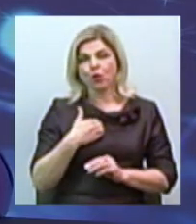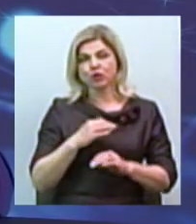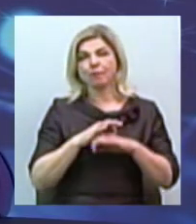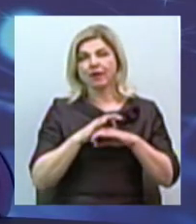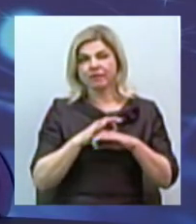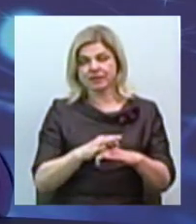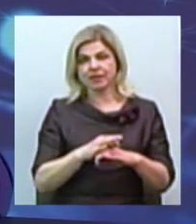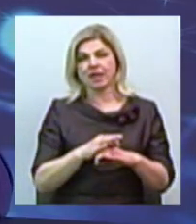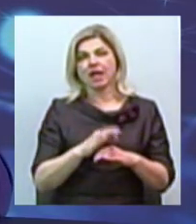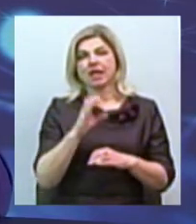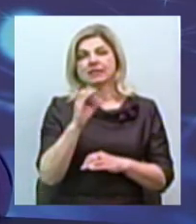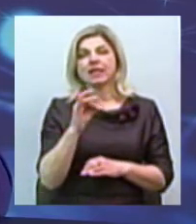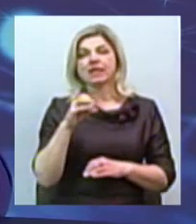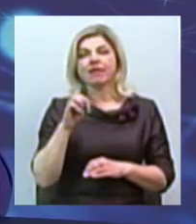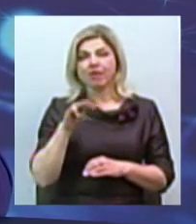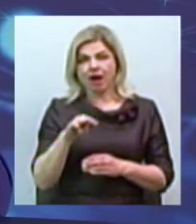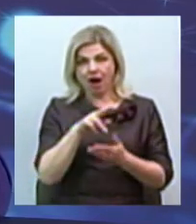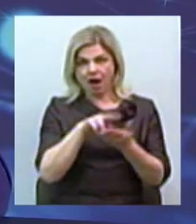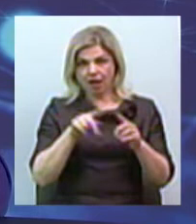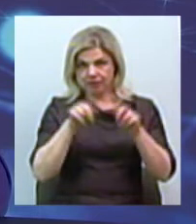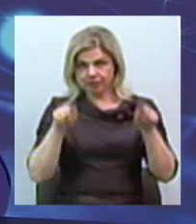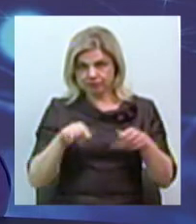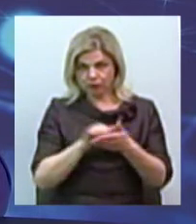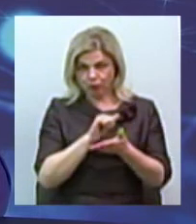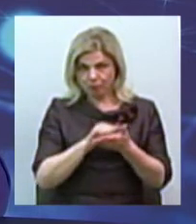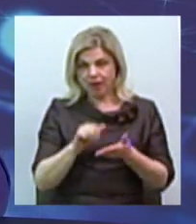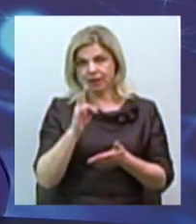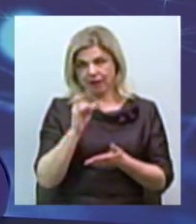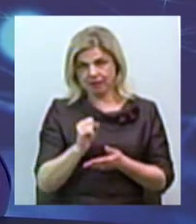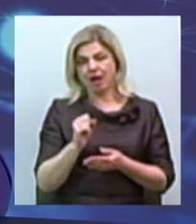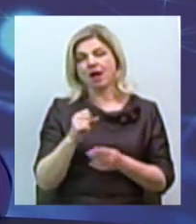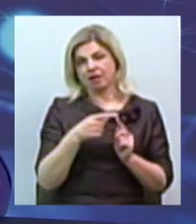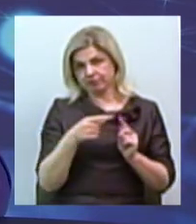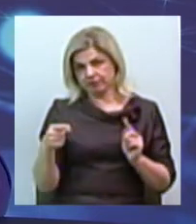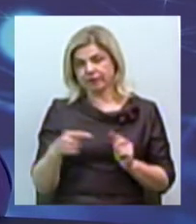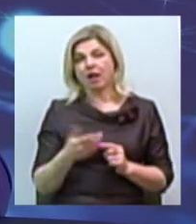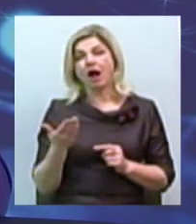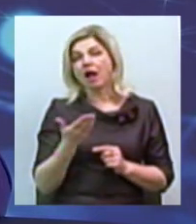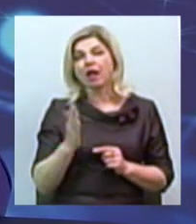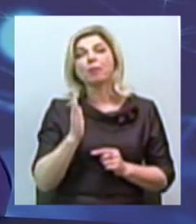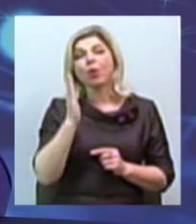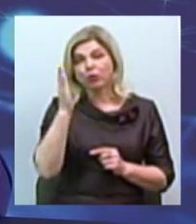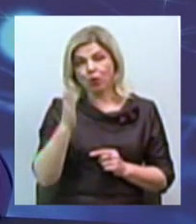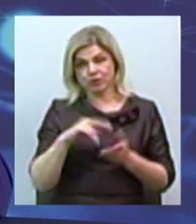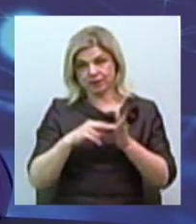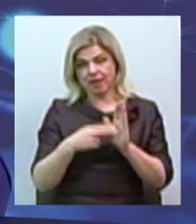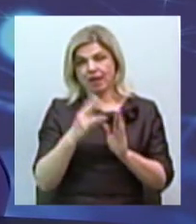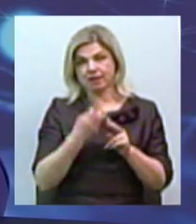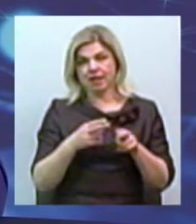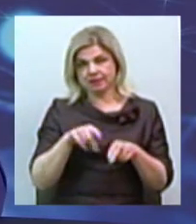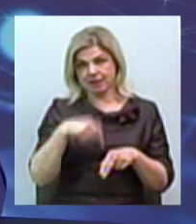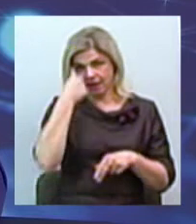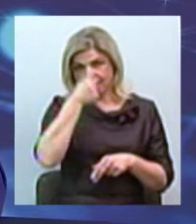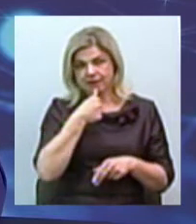сертифікації 2019 року на Миколаївщині? Які прогнози на цей рік, дізнаємось у наших сьогоднішніх гостей. В